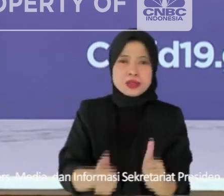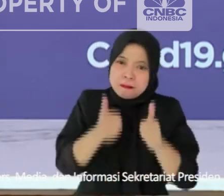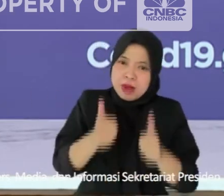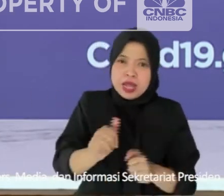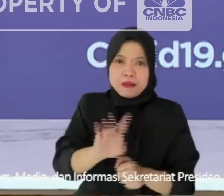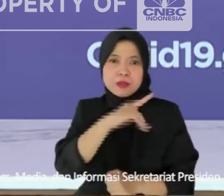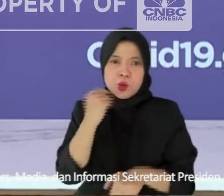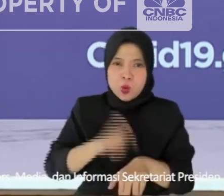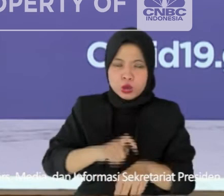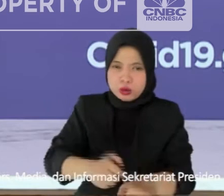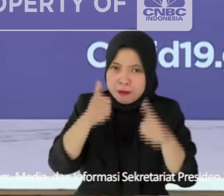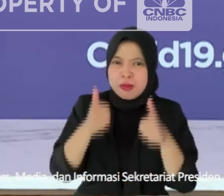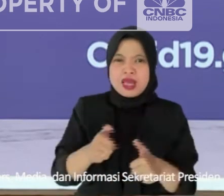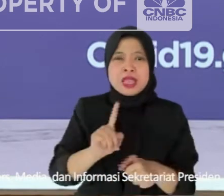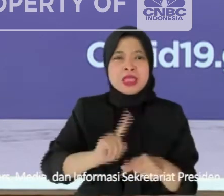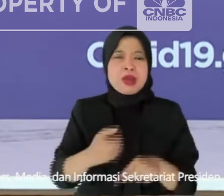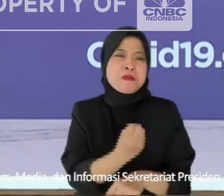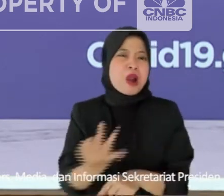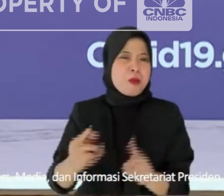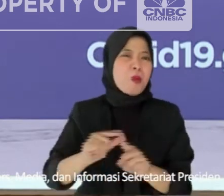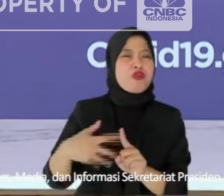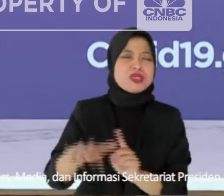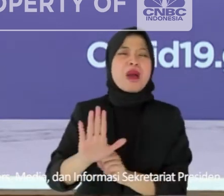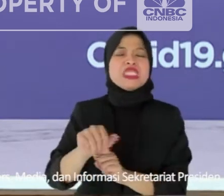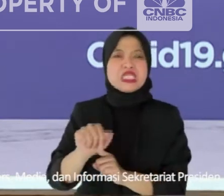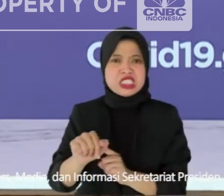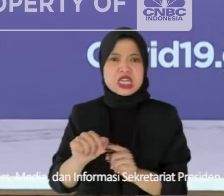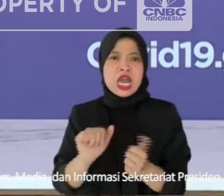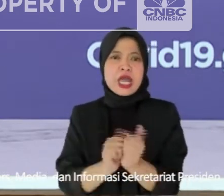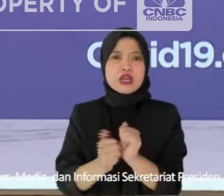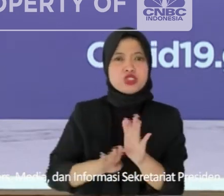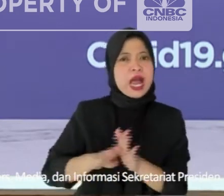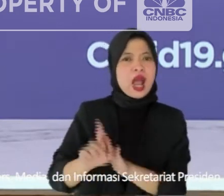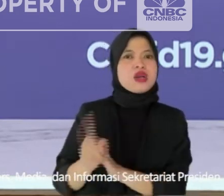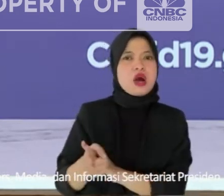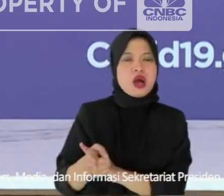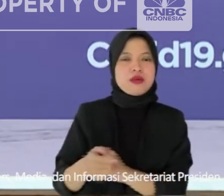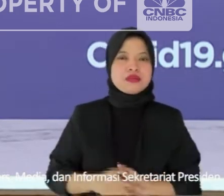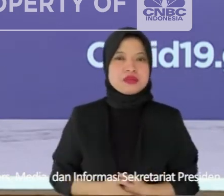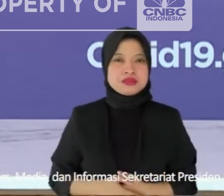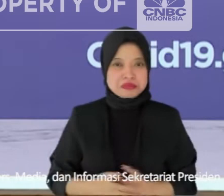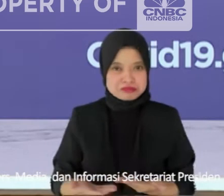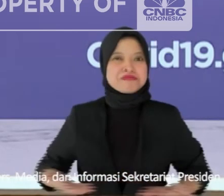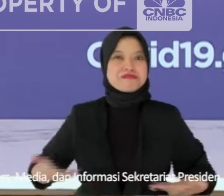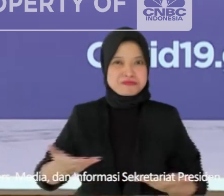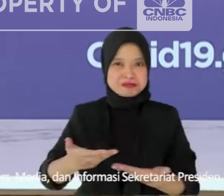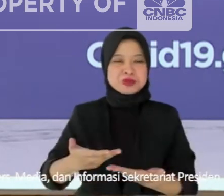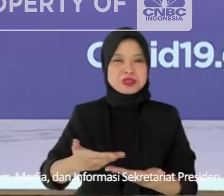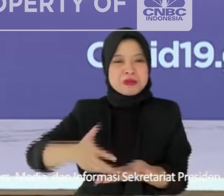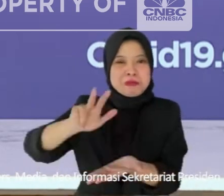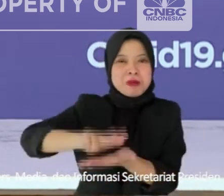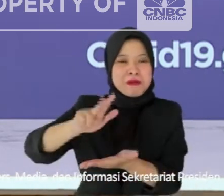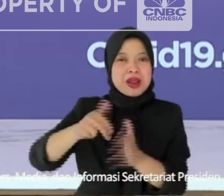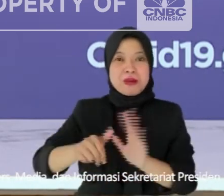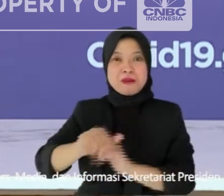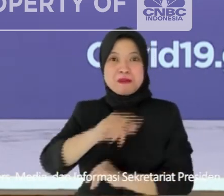4 minggu terakhir sayangnya masih ada beberapa provinsi yang mengalami kenaikan kasus lama-lama minggu